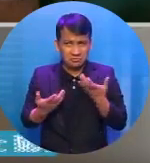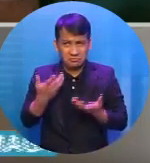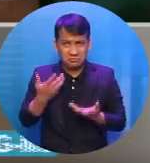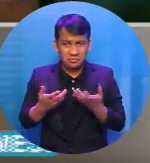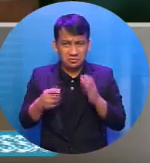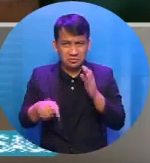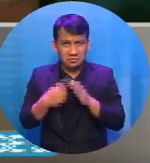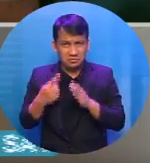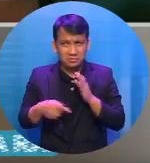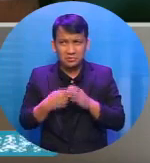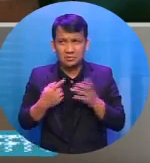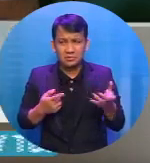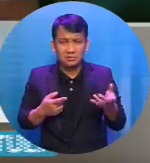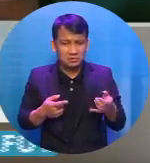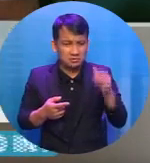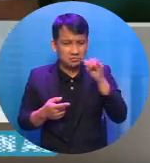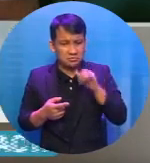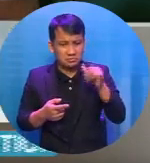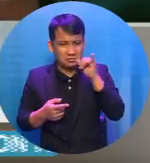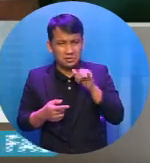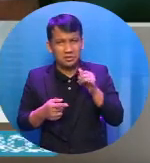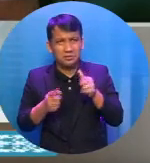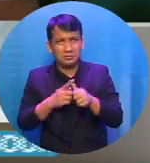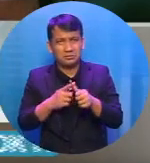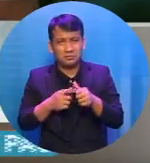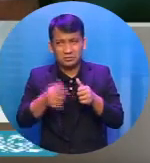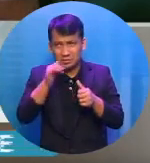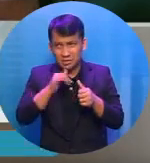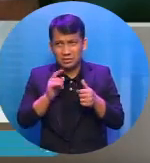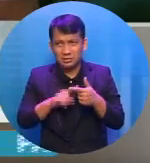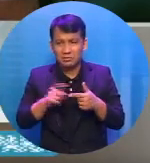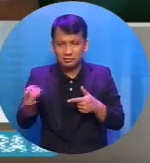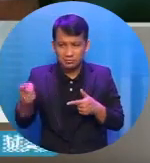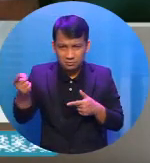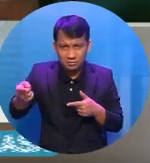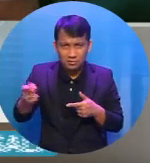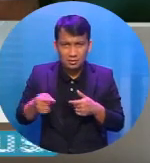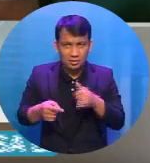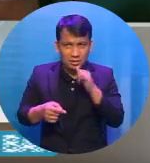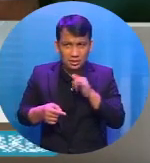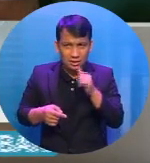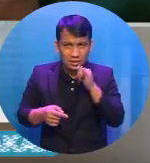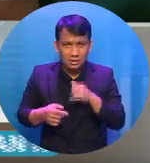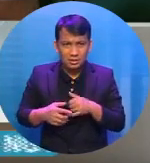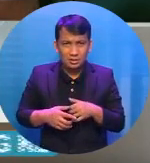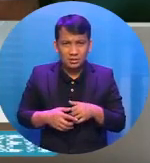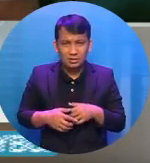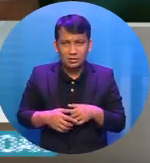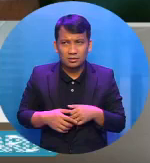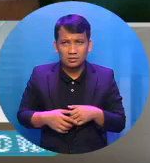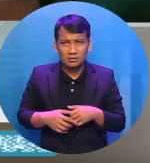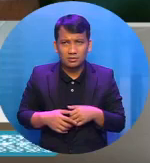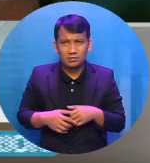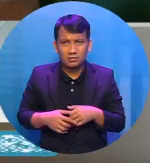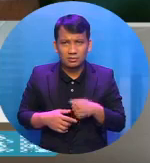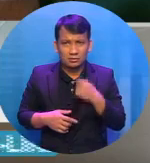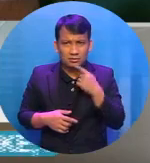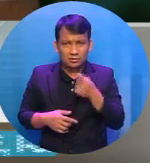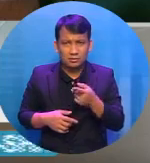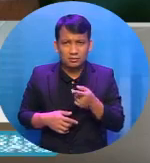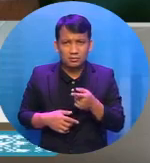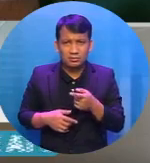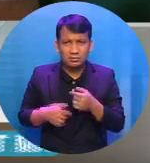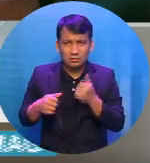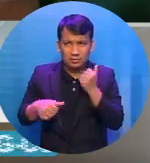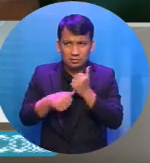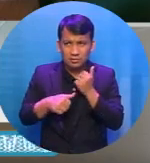Minsan po, nagtatagay po siya. Nanghuli ko na po yan. Okay. So gusto niyo ba ipa-assess